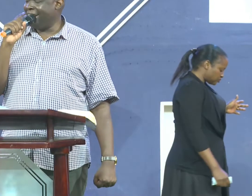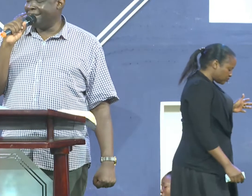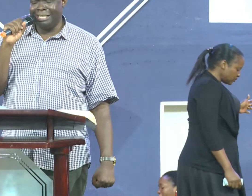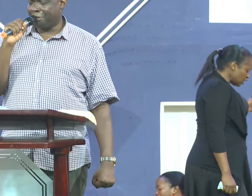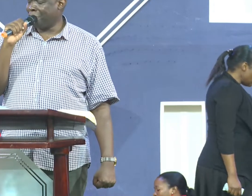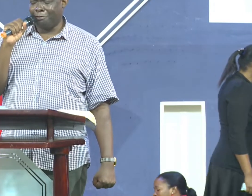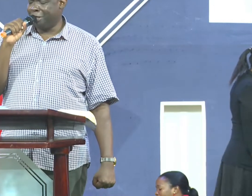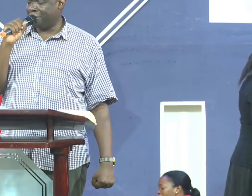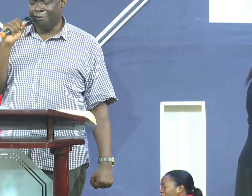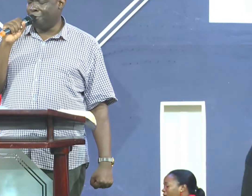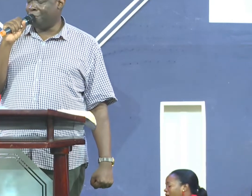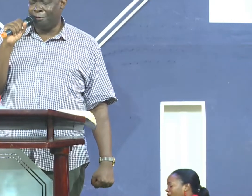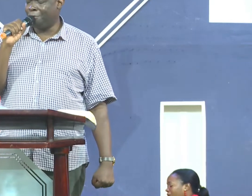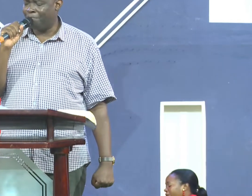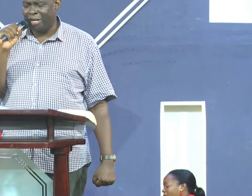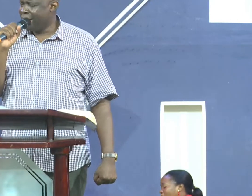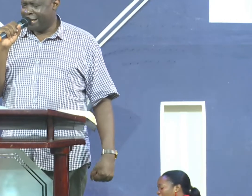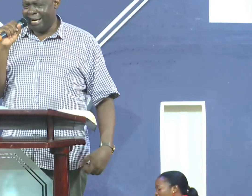linnya lya Yesu Kristo